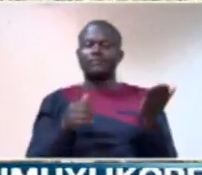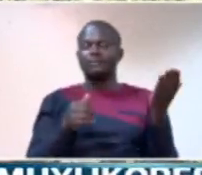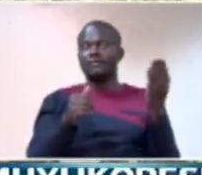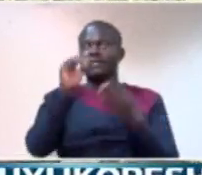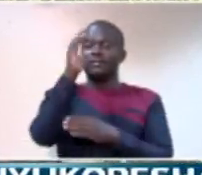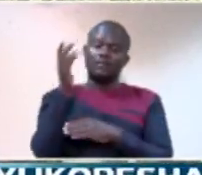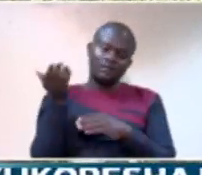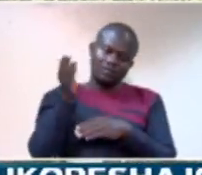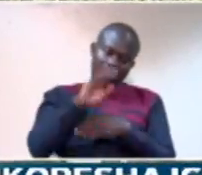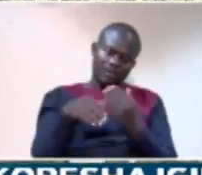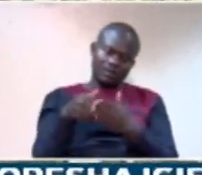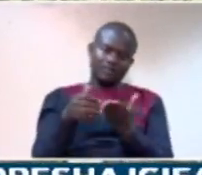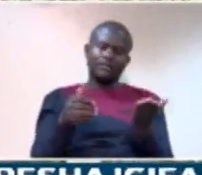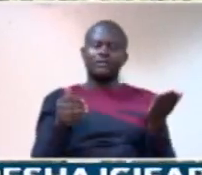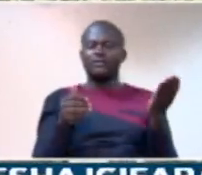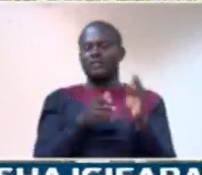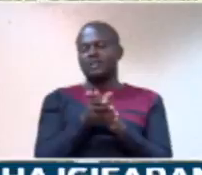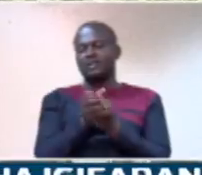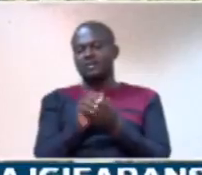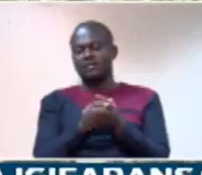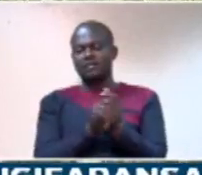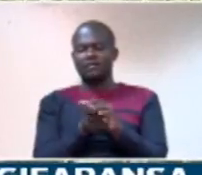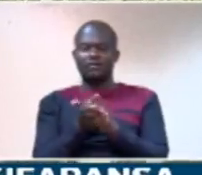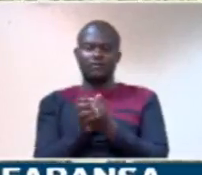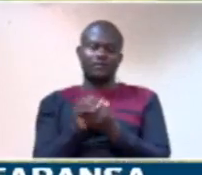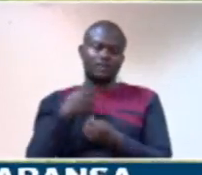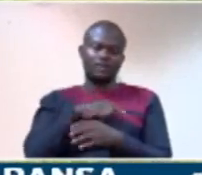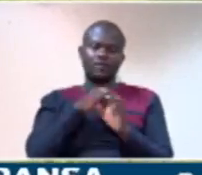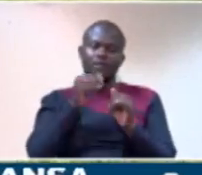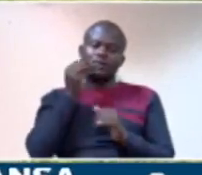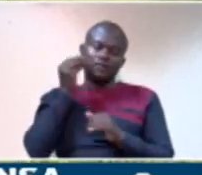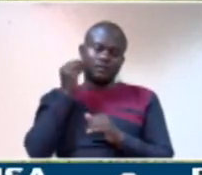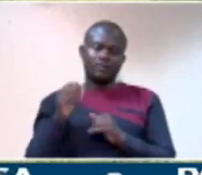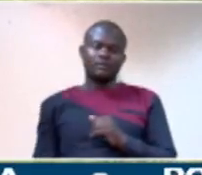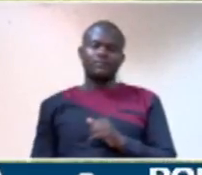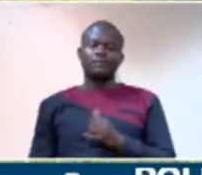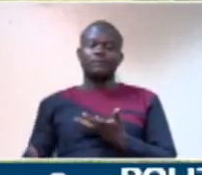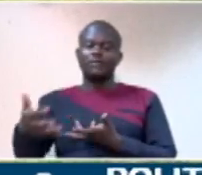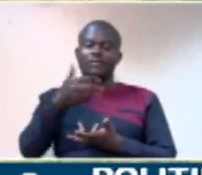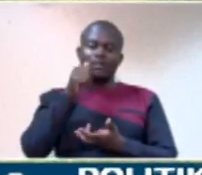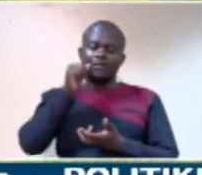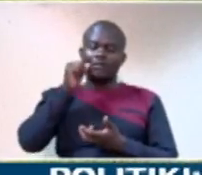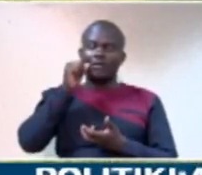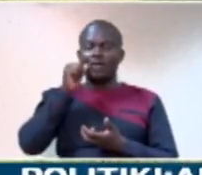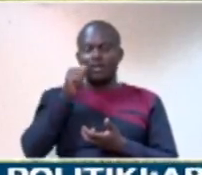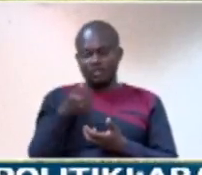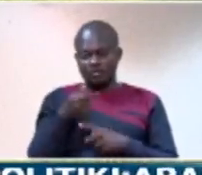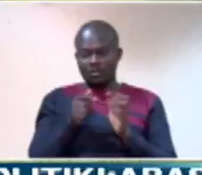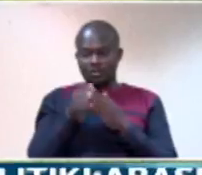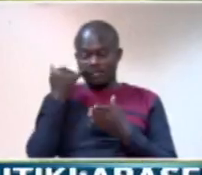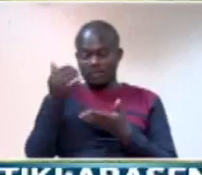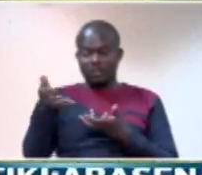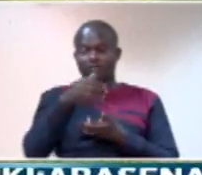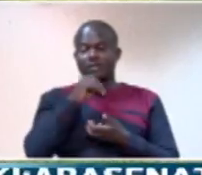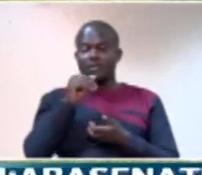sita tugataha dusiganwa, tugakaraba, tukihagera, tukaryama, tukabaguma mu rugo. Oya nzasarura ejo. Ariko iyo nsaruye mba numva